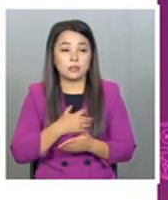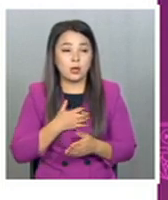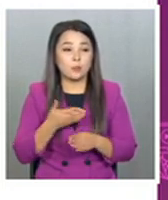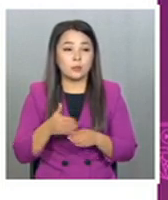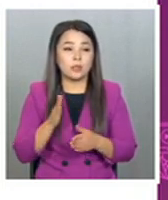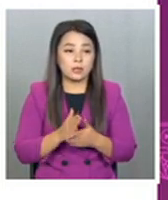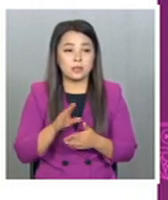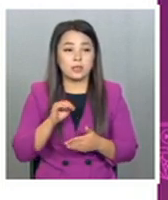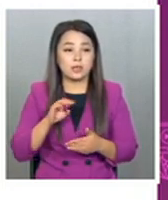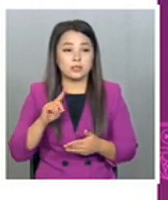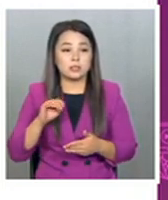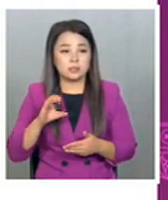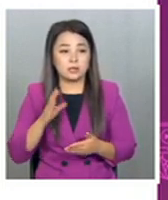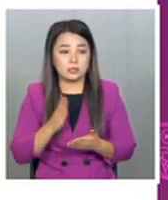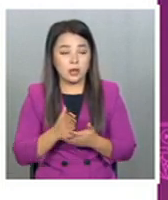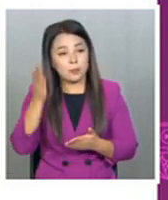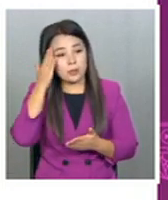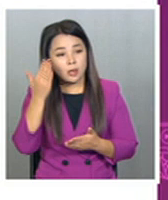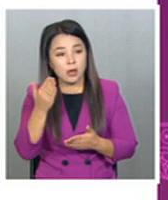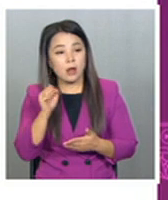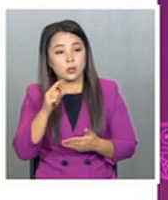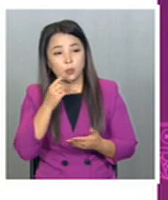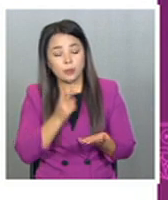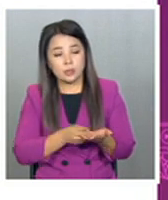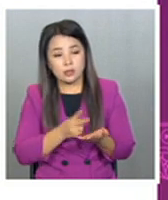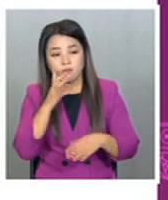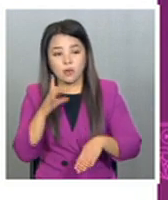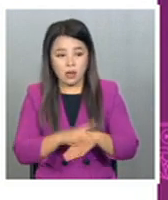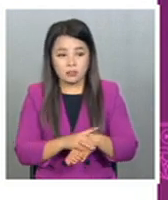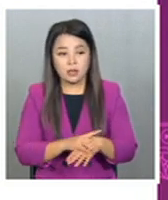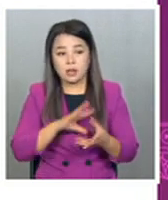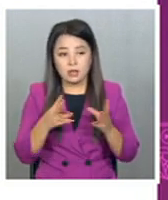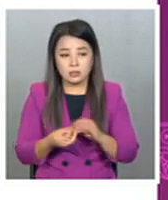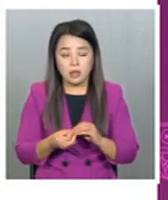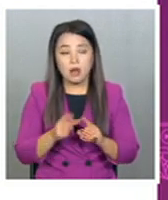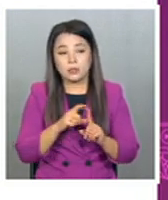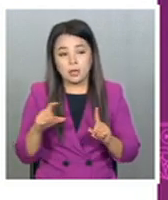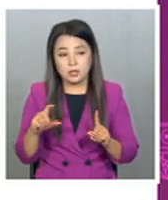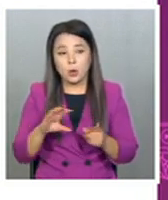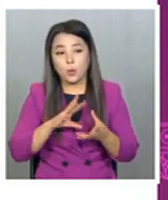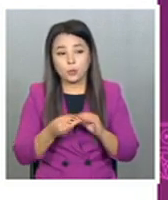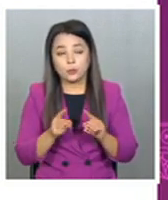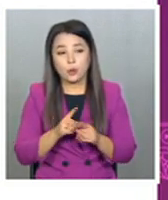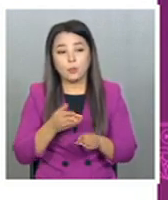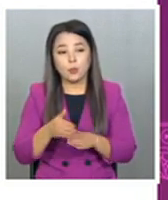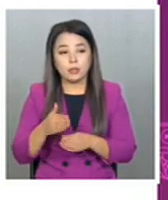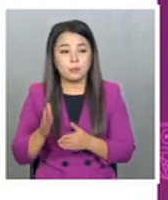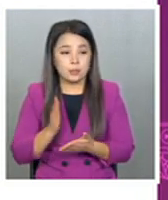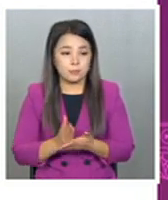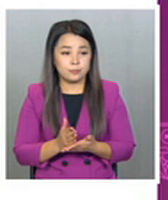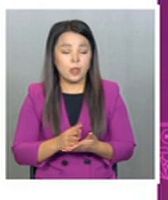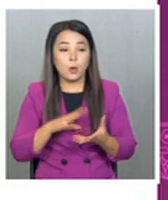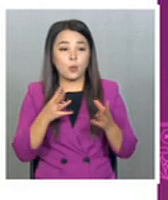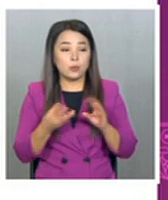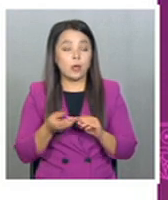тезиске қатысты пікір, аргумент, факт, анализ, абзацты қорытындылау бөлімшелері болады.